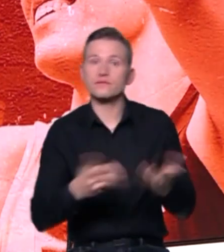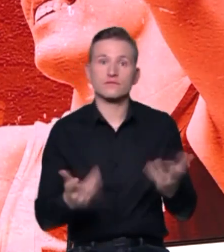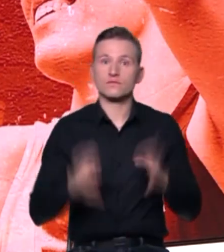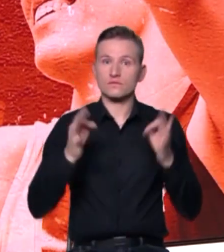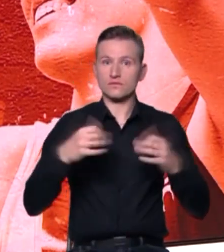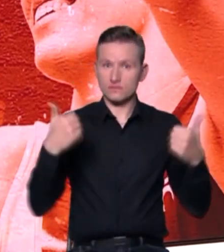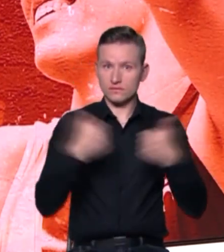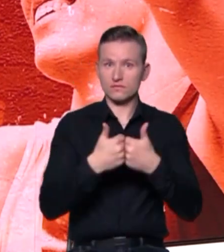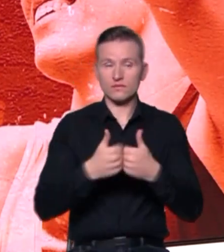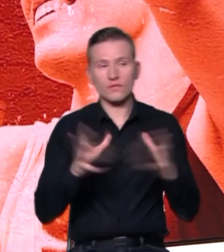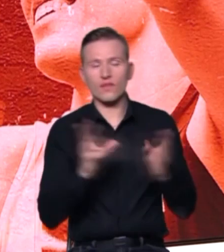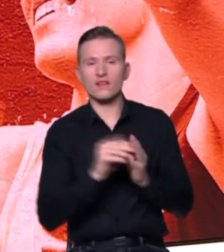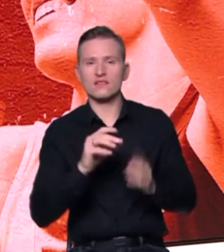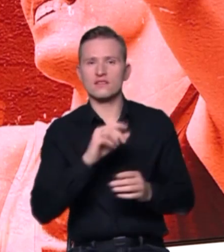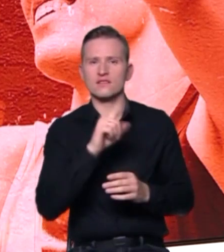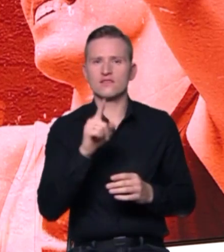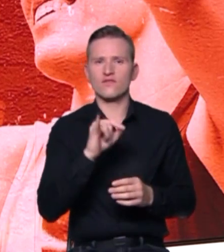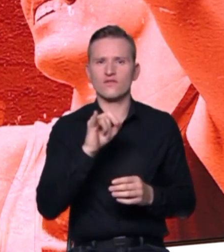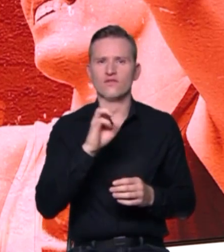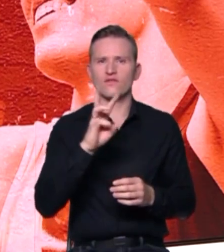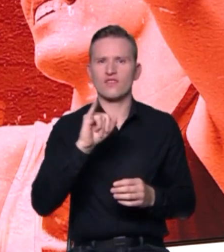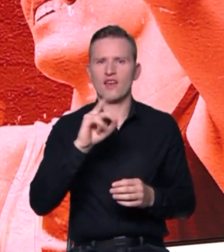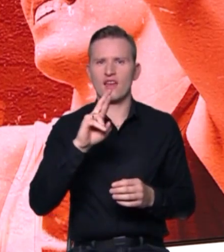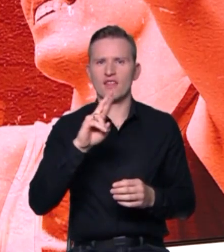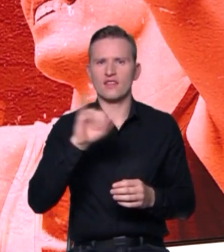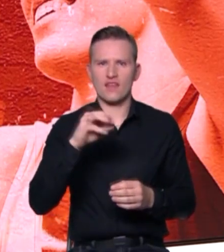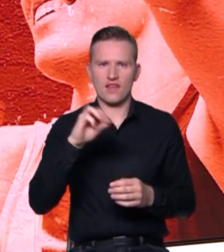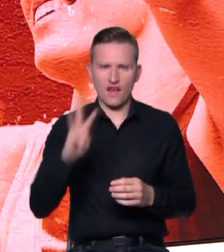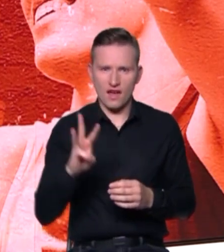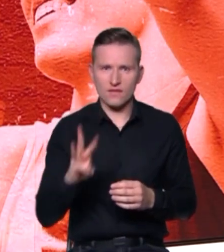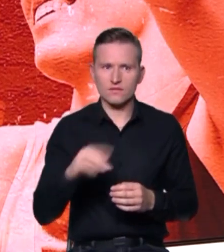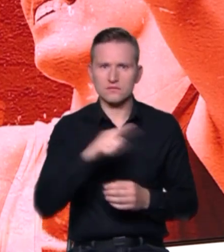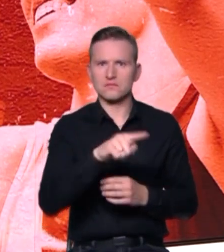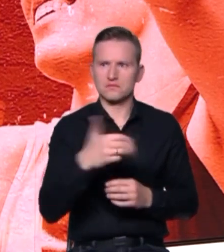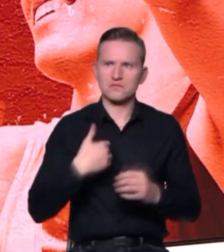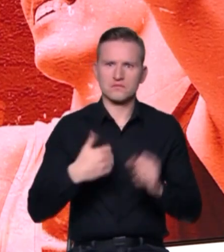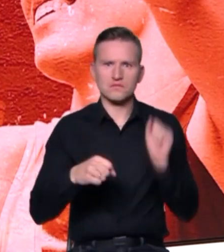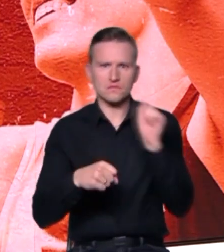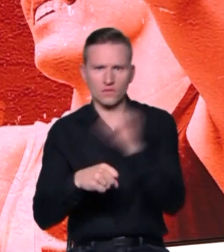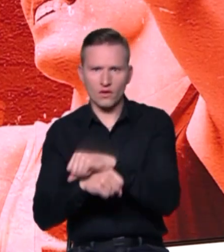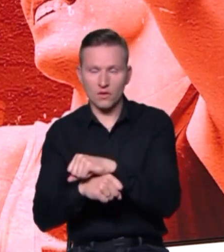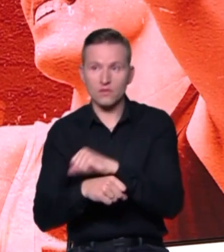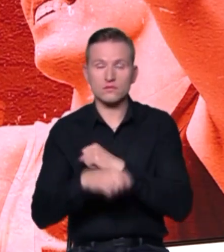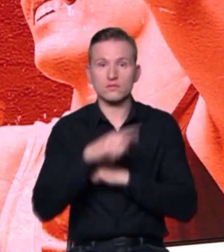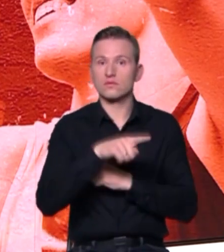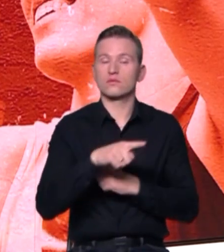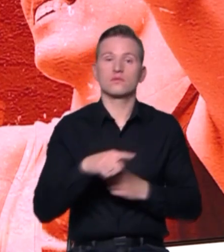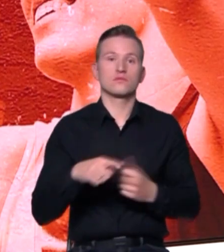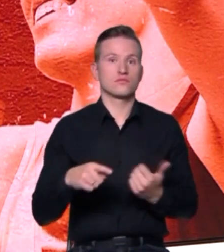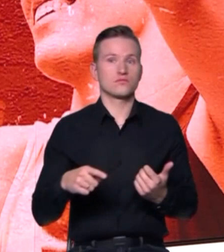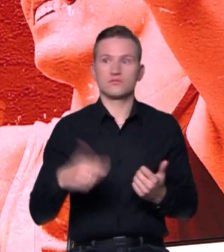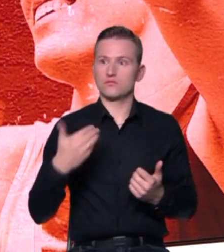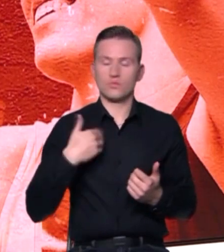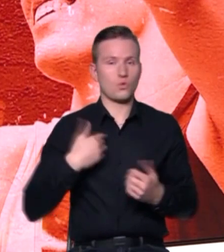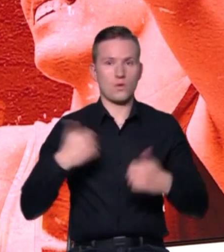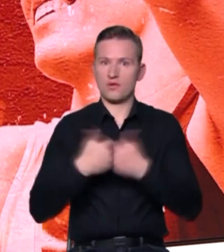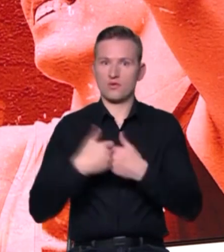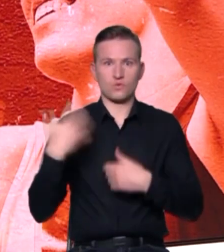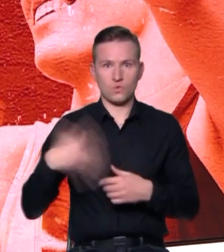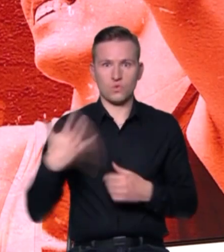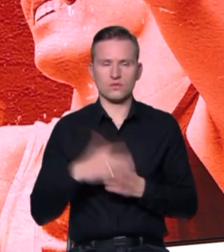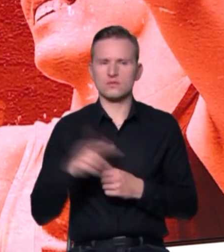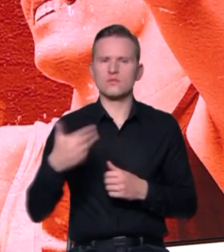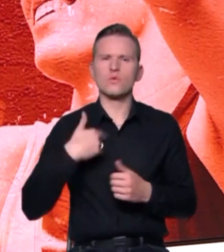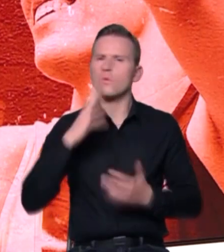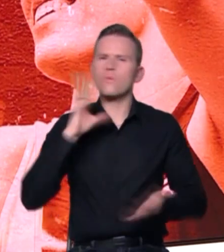z Aleksandrem Zwieriewem miało być hitem dnia, hitem właściwie może i nawet całego turnieju, bo był to taki powtórka z